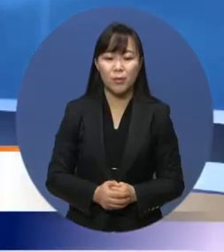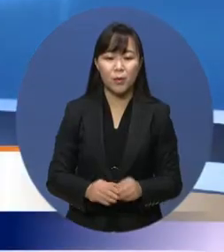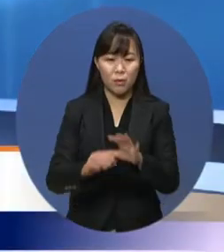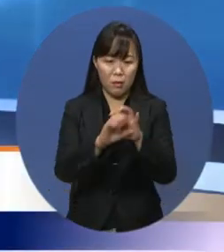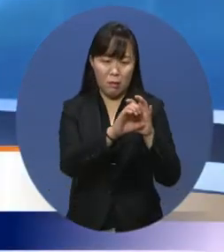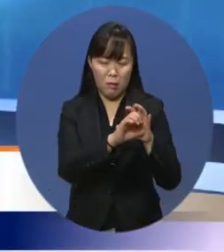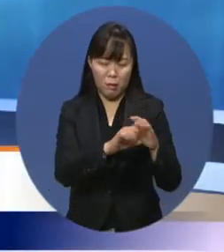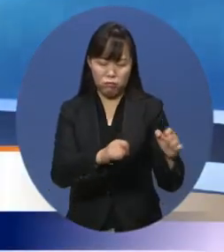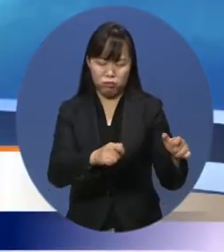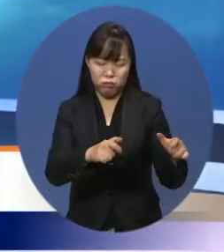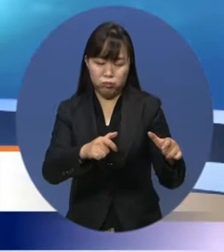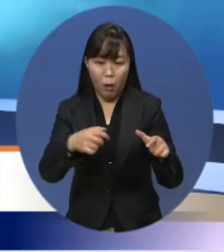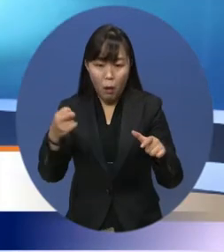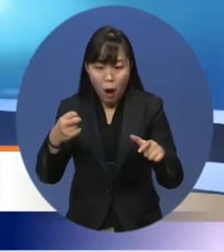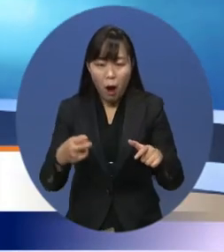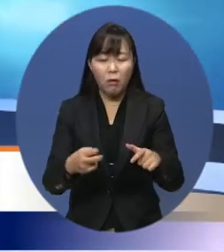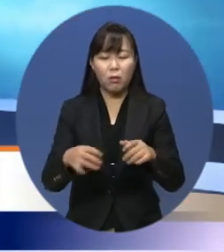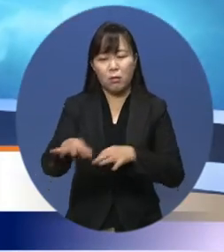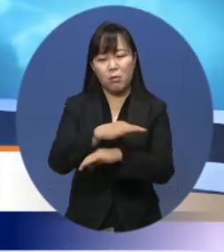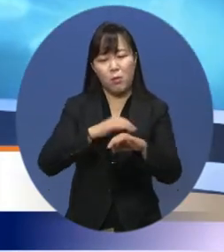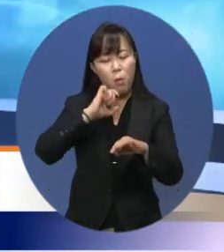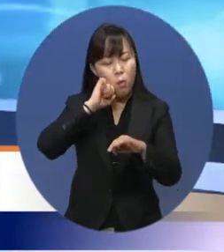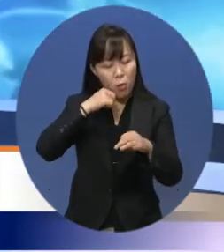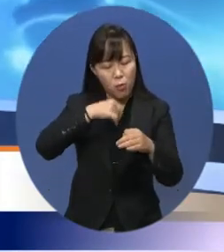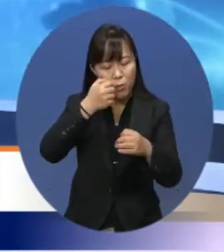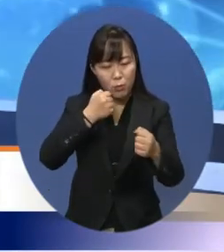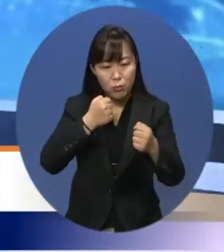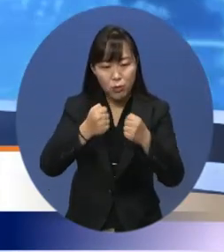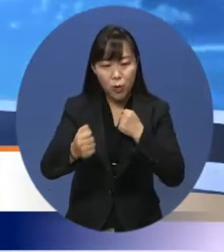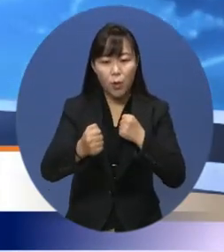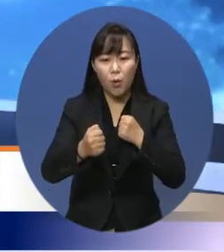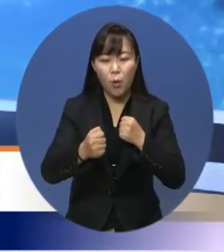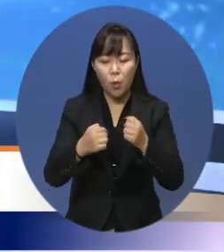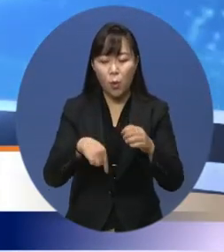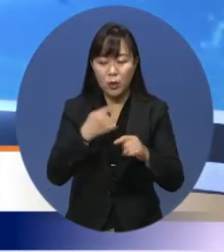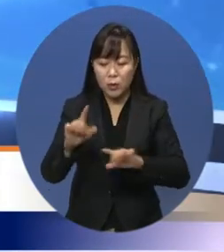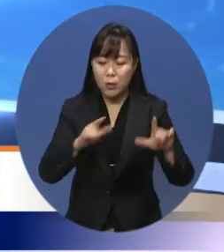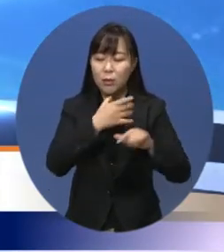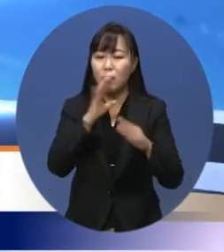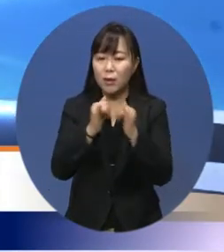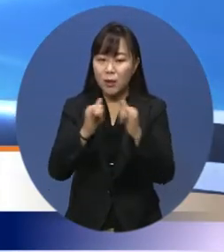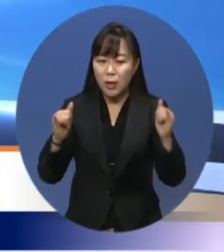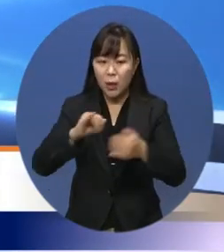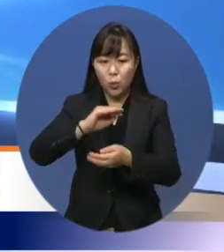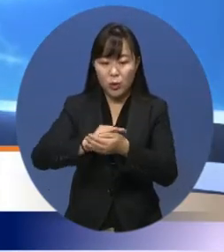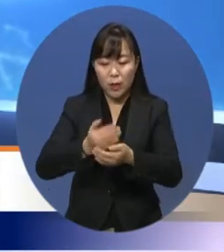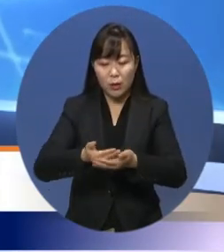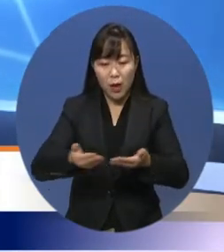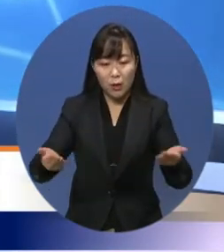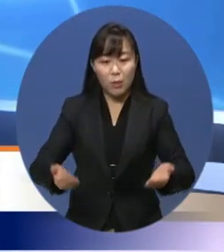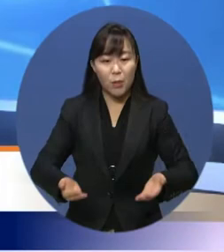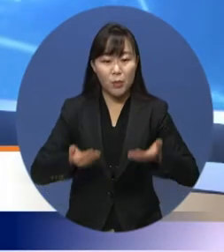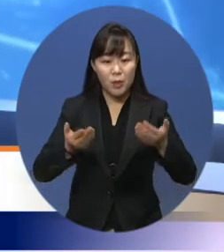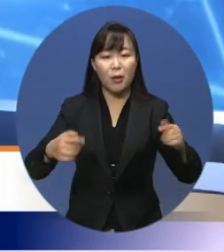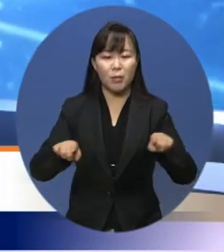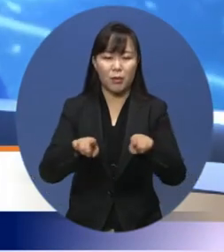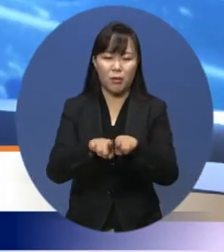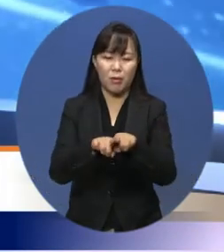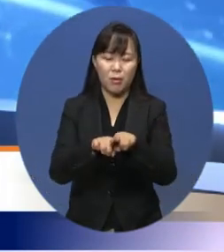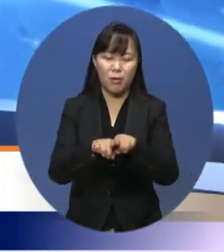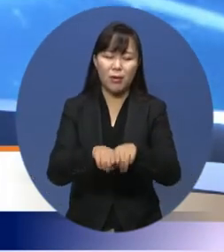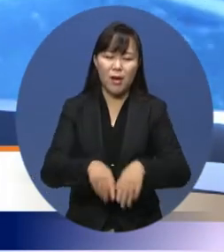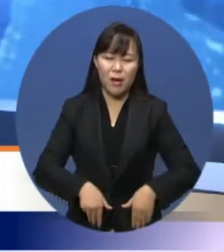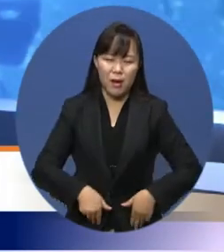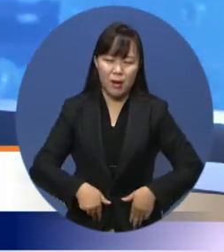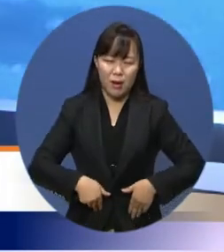코로나19의 재확산으로 인한 경제적 어려움 속에서도 독거노인들에게 도시락 나눔 봉사를 펼쳐 한겨울에도